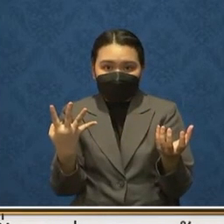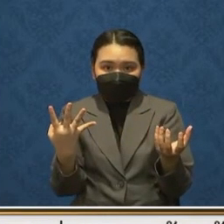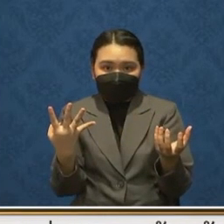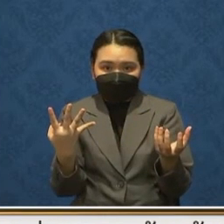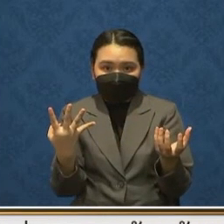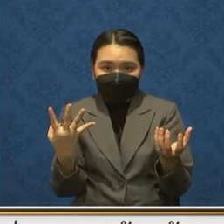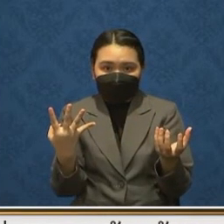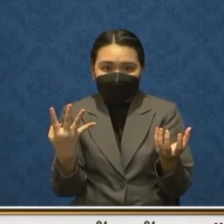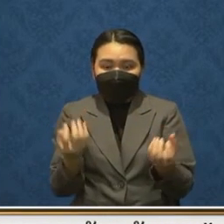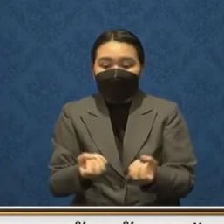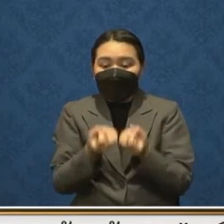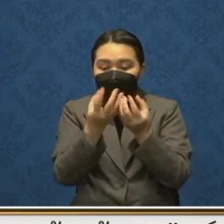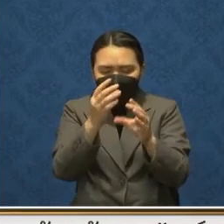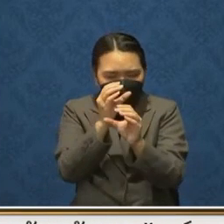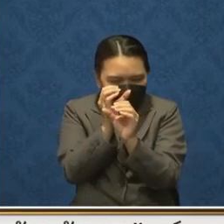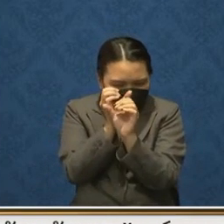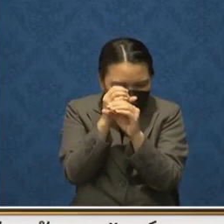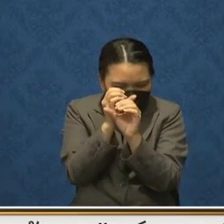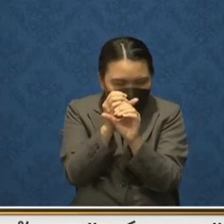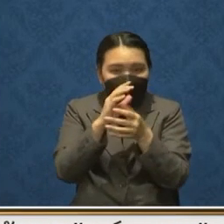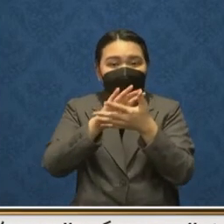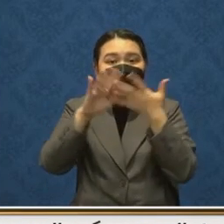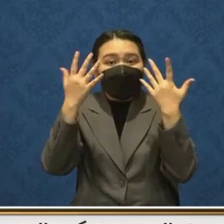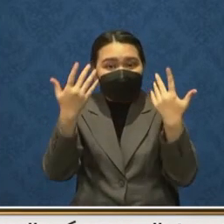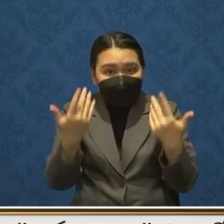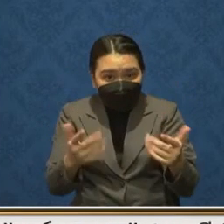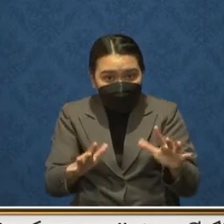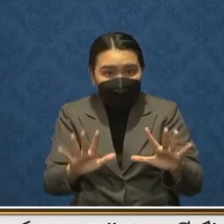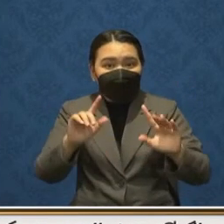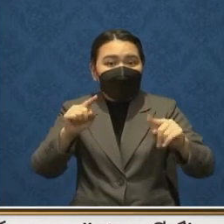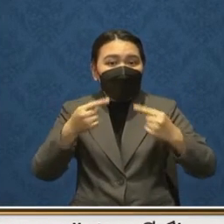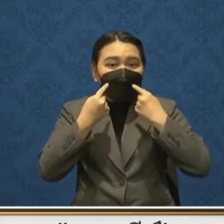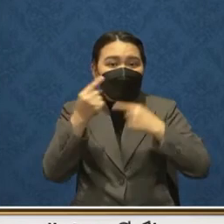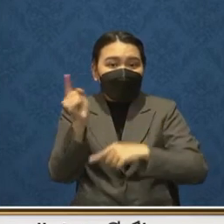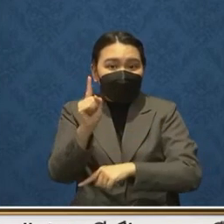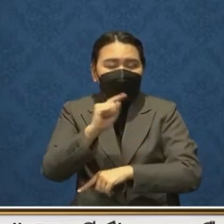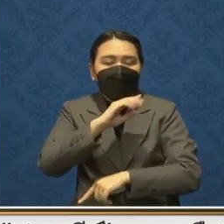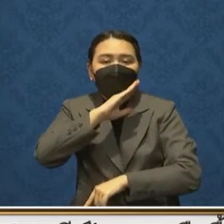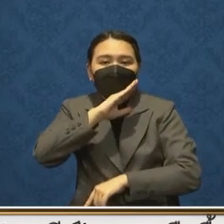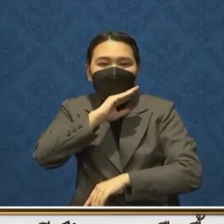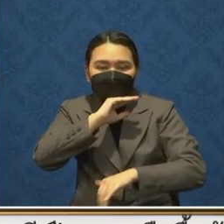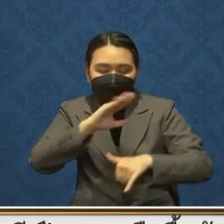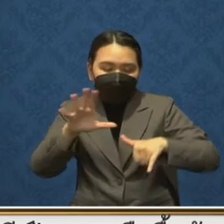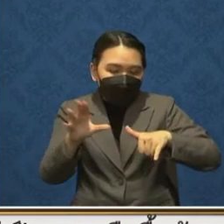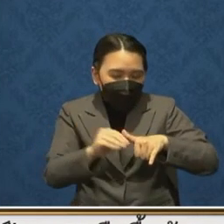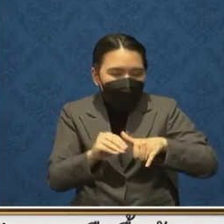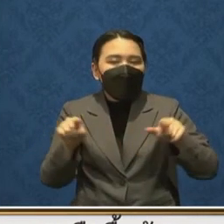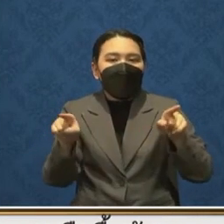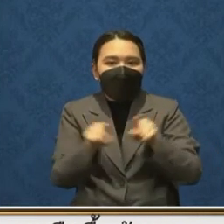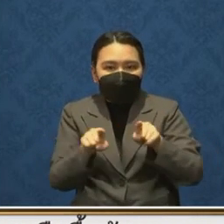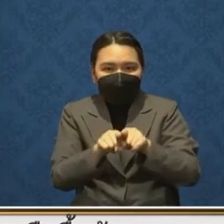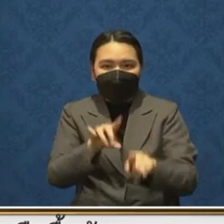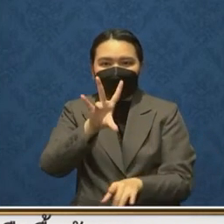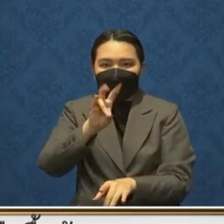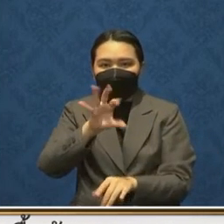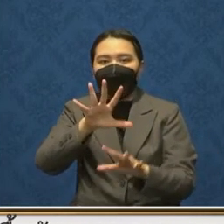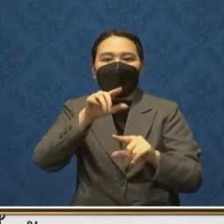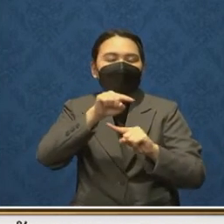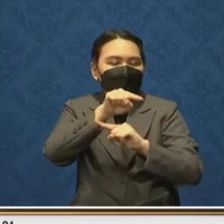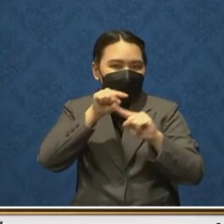4 ตัวอย่างทรงไปพิสูรมาแล้วคำตอบคือหมูเป็โลกอีก 75% ในเดือนเมษา